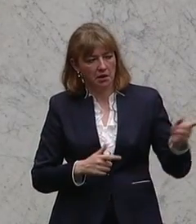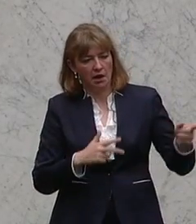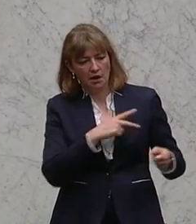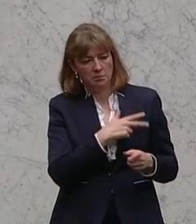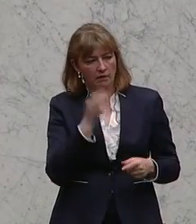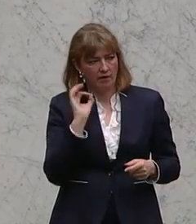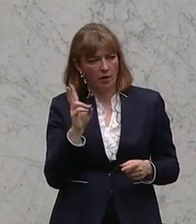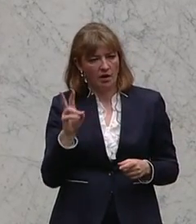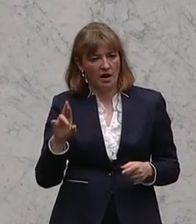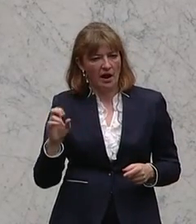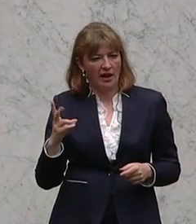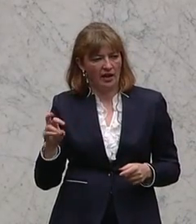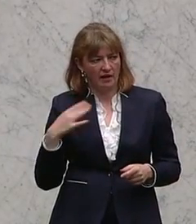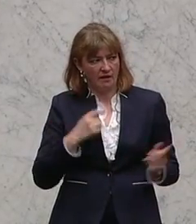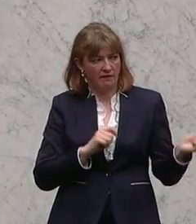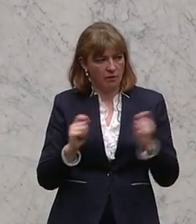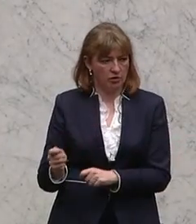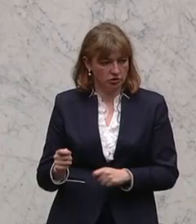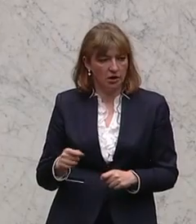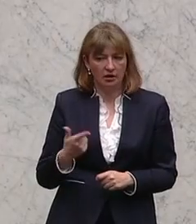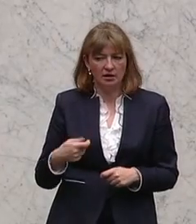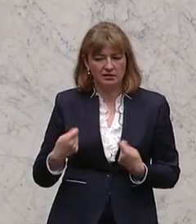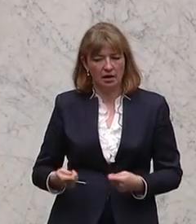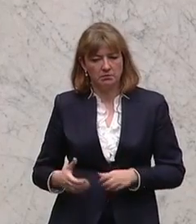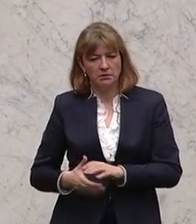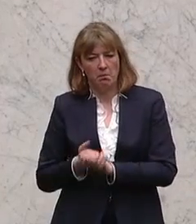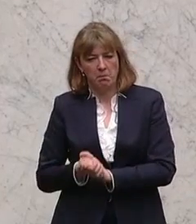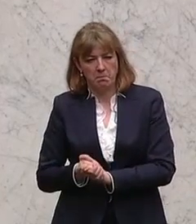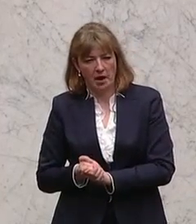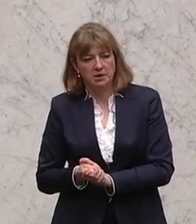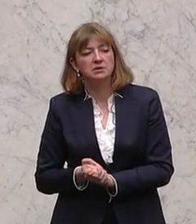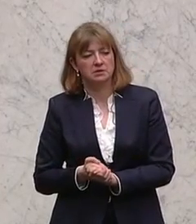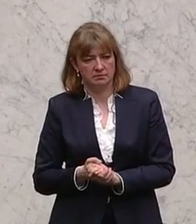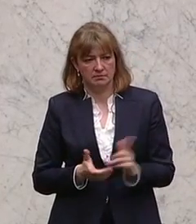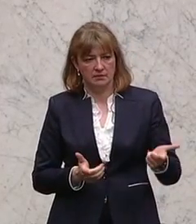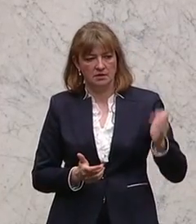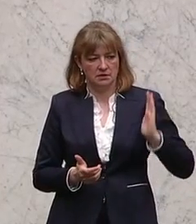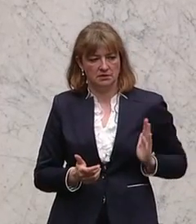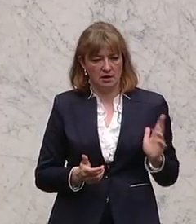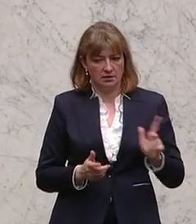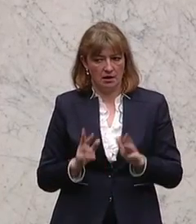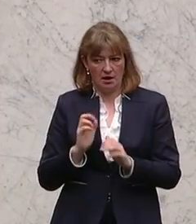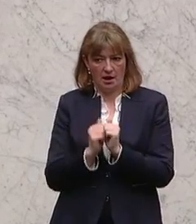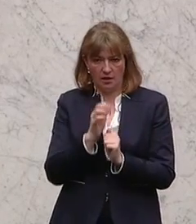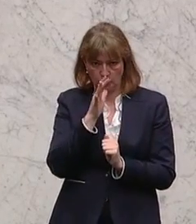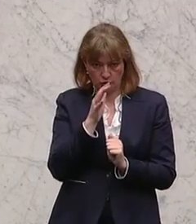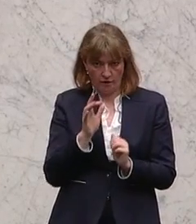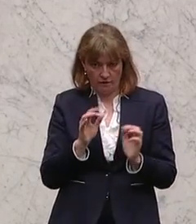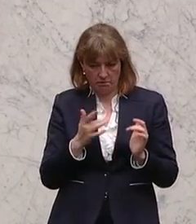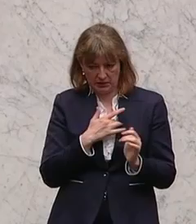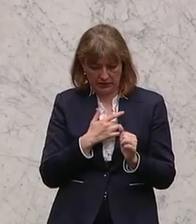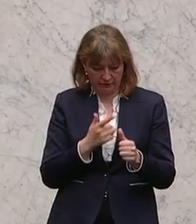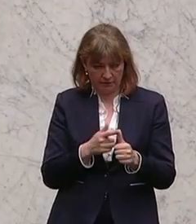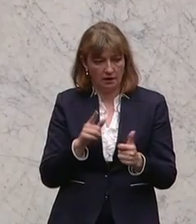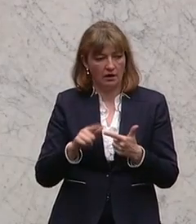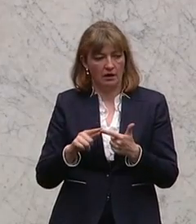die Frau Kracker vorgeschlagen, diesen Pakt gibt, der einerseits den Rechnungshof betrifft und